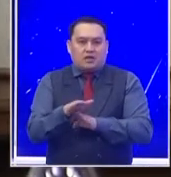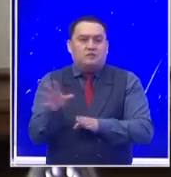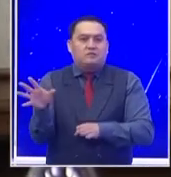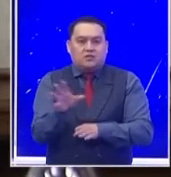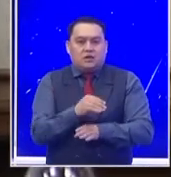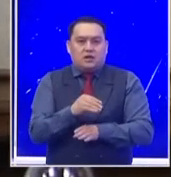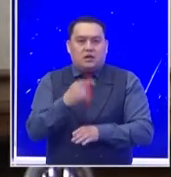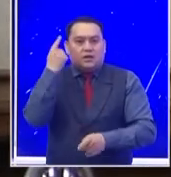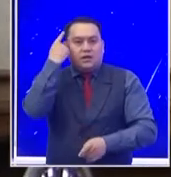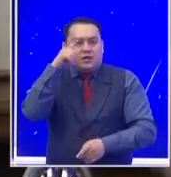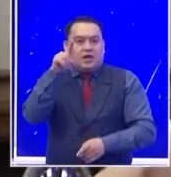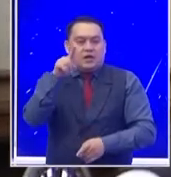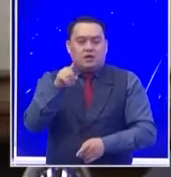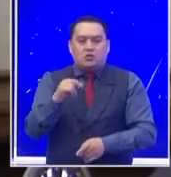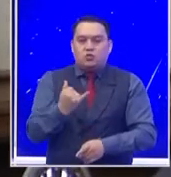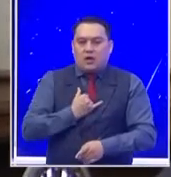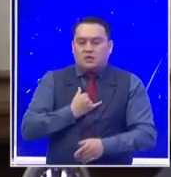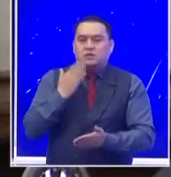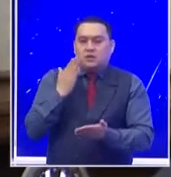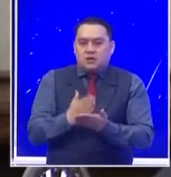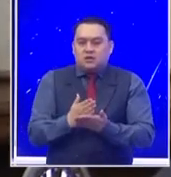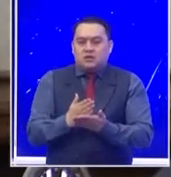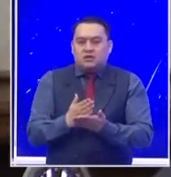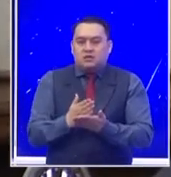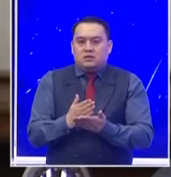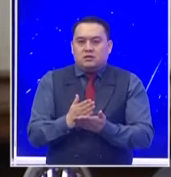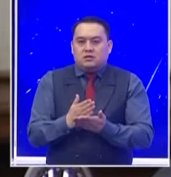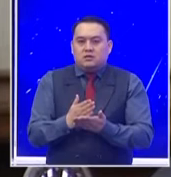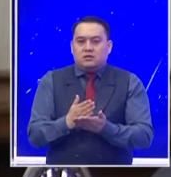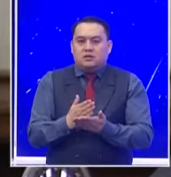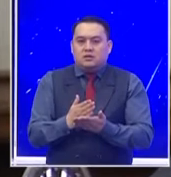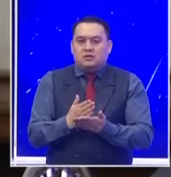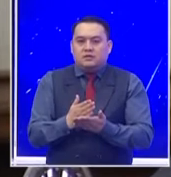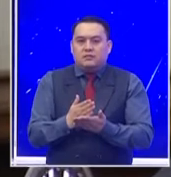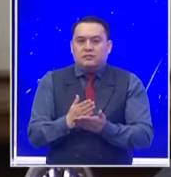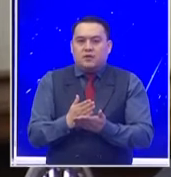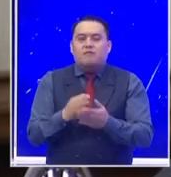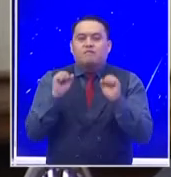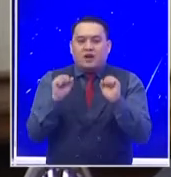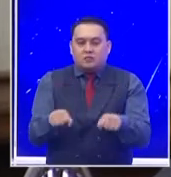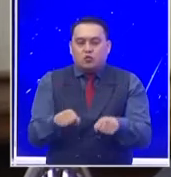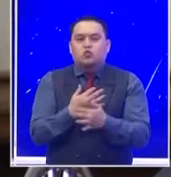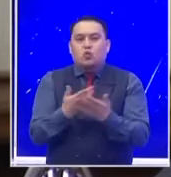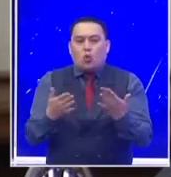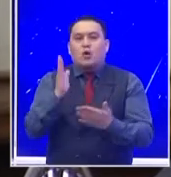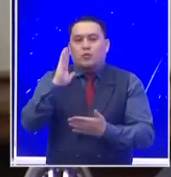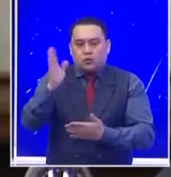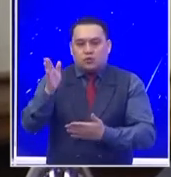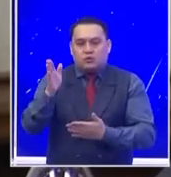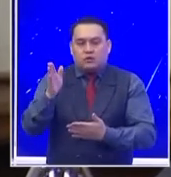замыслы которые у нас есть сколько у нас возможности будет